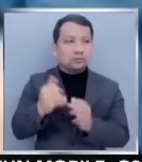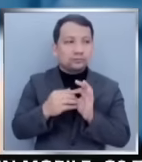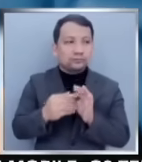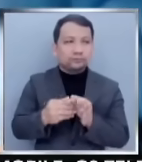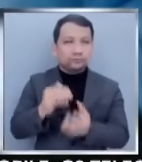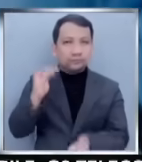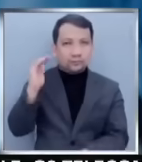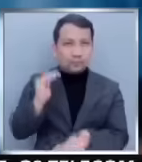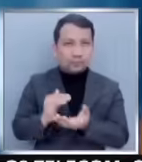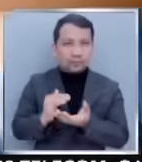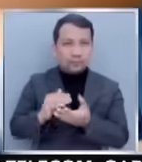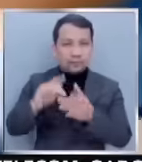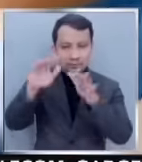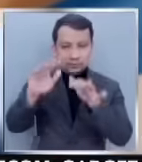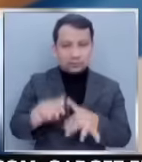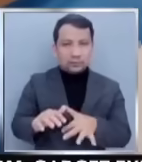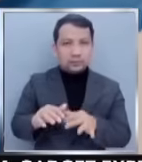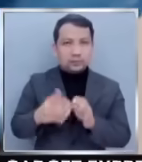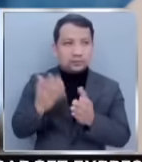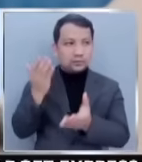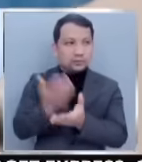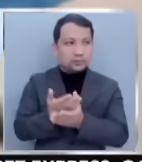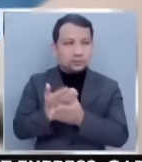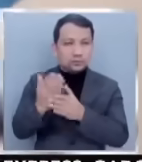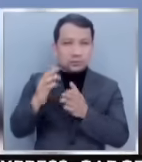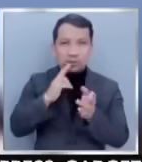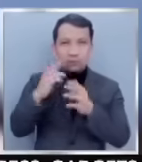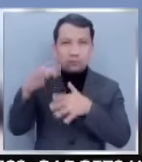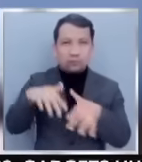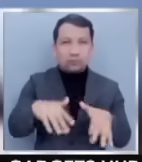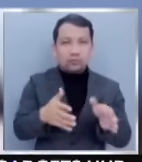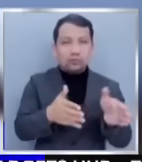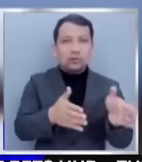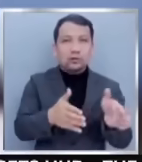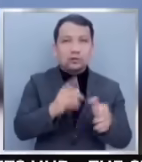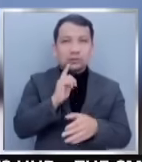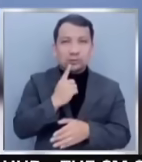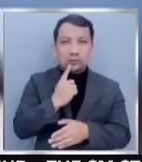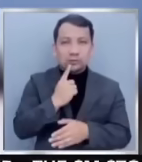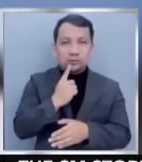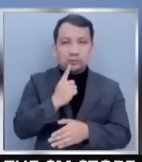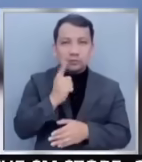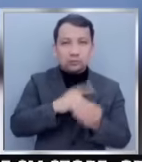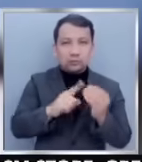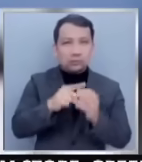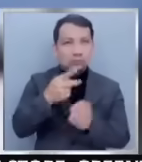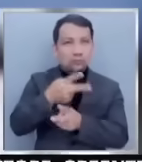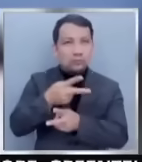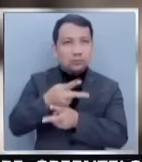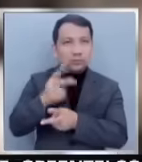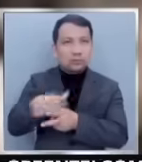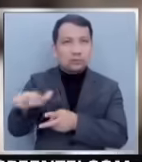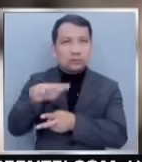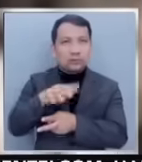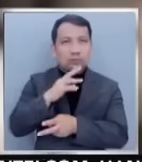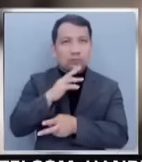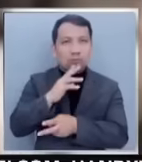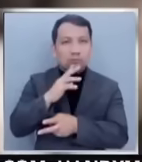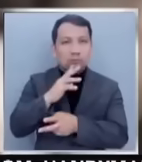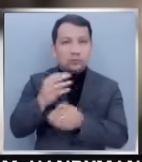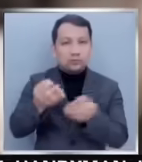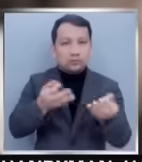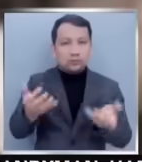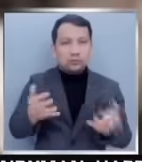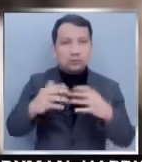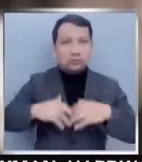ang ulan na mapupunta sa mga daluyan ng tubig. Seryoso rin ang lungsod sa pagbabantay sa kanilang mga watershed at